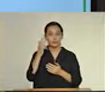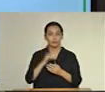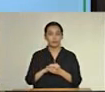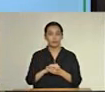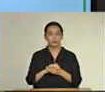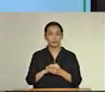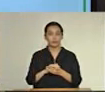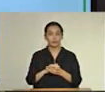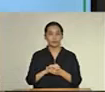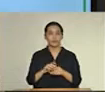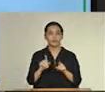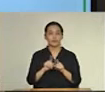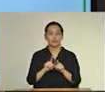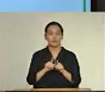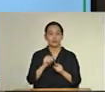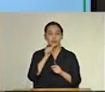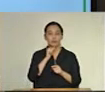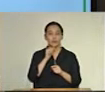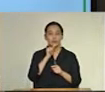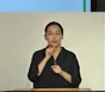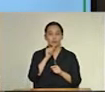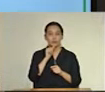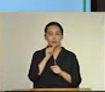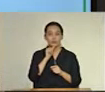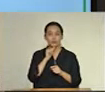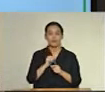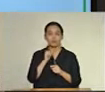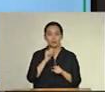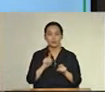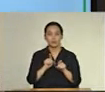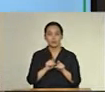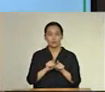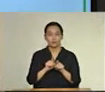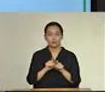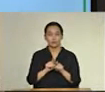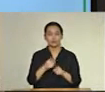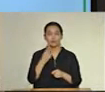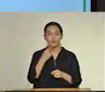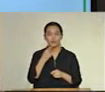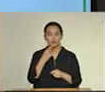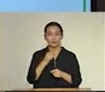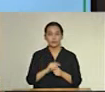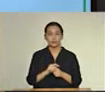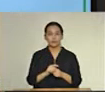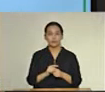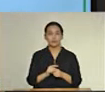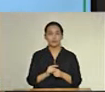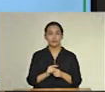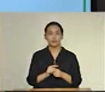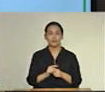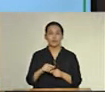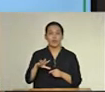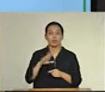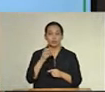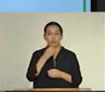havo rangga, mana siyoh rangdagi idishdagi gul esa siyoh rangga, mana qizil idishdagi gul nisbatan qizilroq,